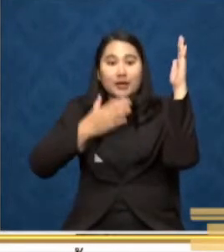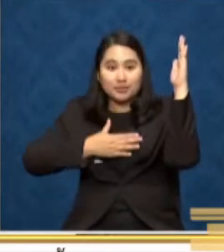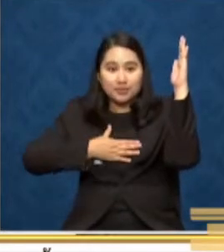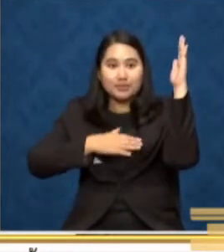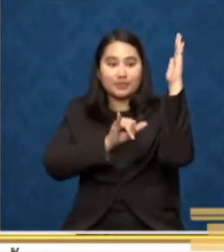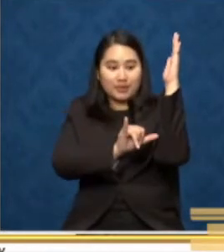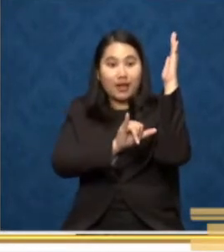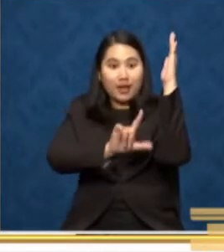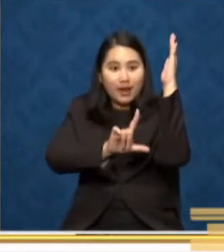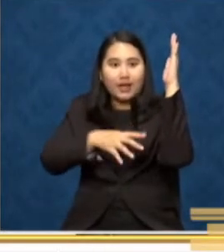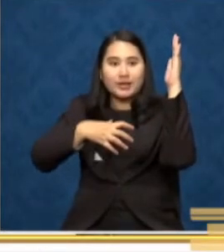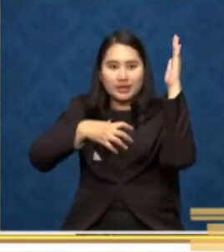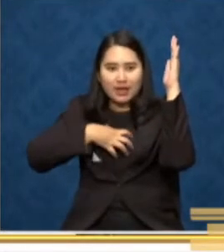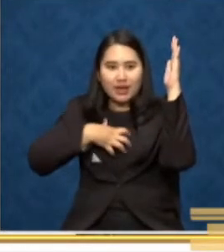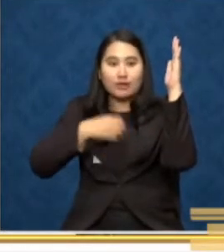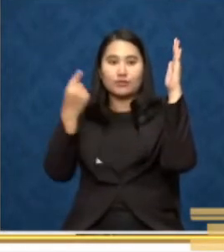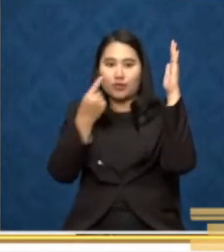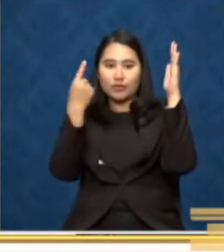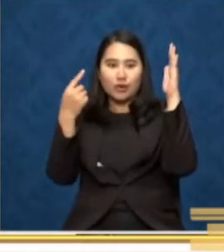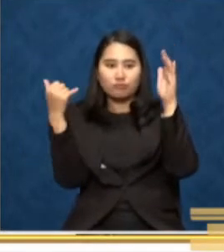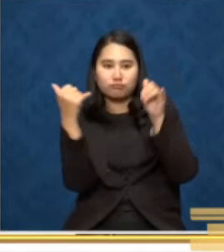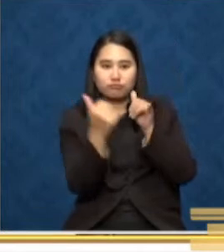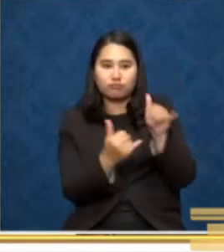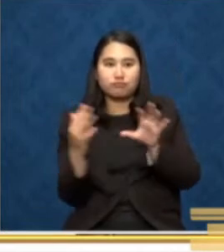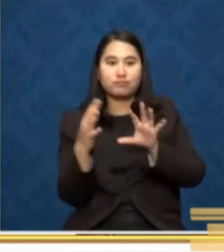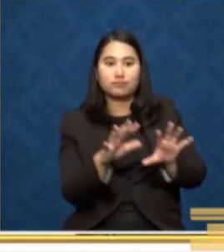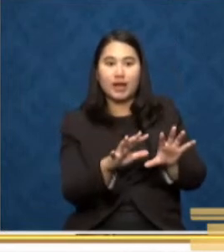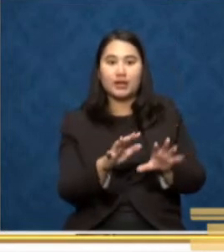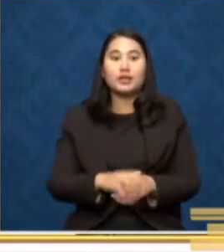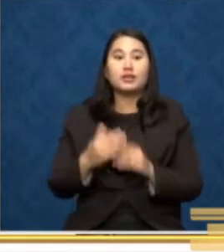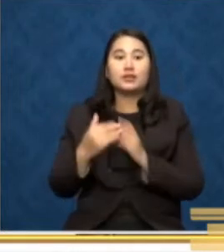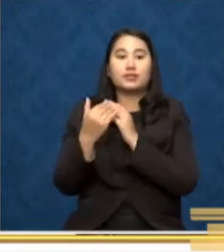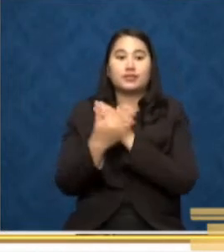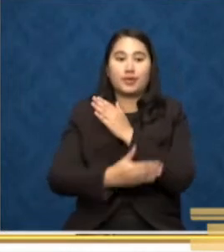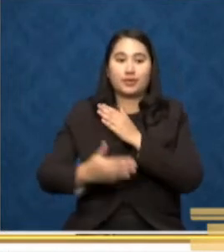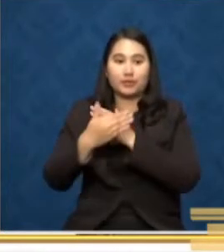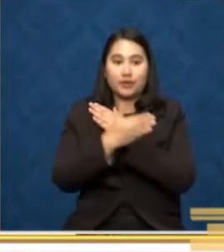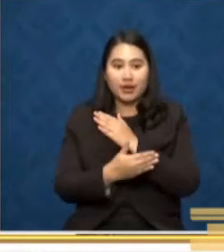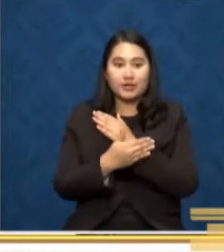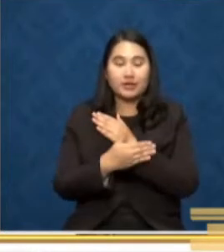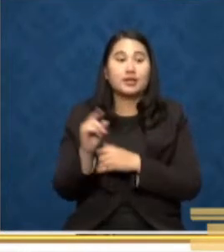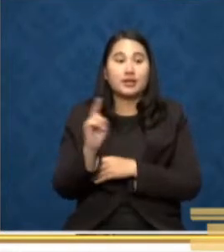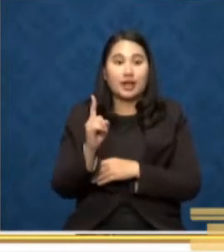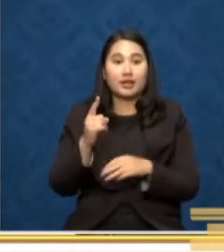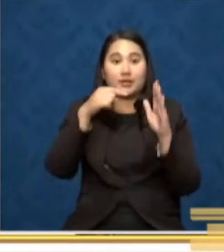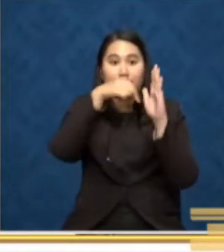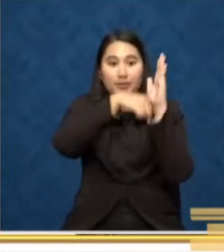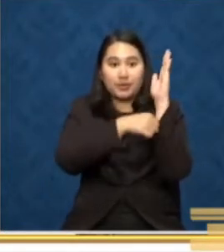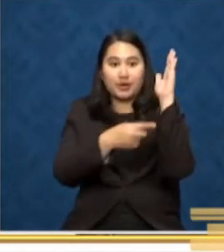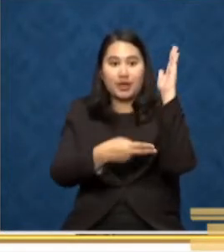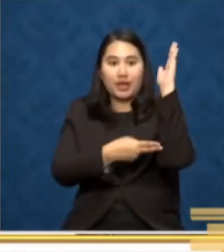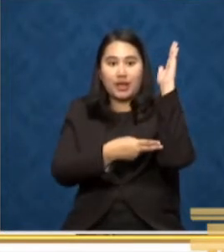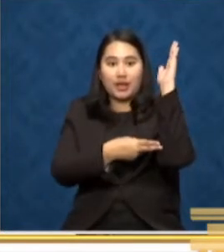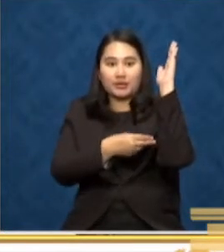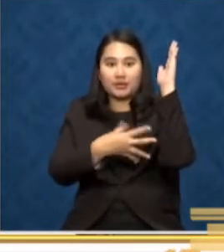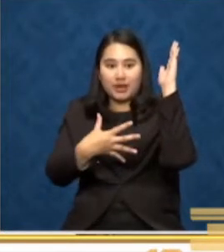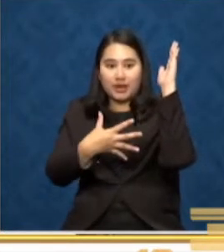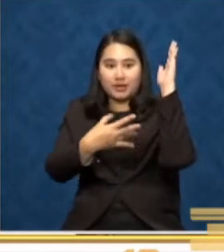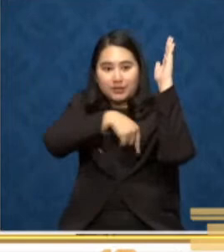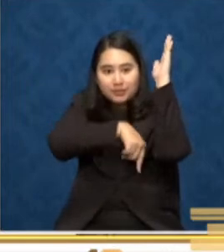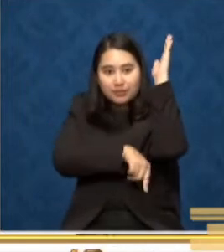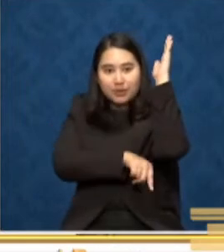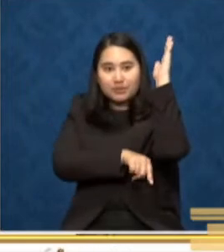าก็ต้องการนักท่องเที่ยวเหมือนกันครับฉะนั้นแล้วรถไฟความเร็วคู่ไม่ใช่นะครับไปสุดที่หาดใหญ่ไปที่บานาเมซาไ